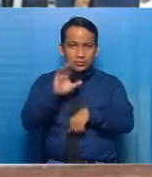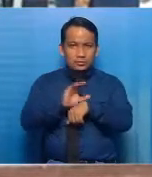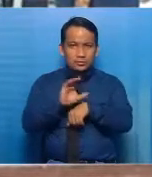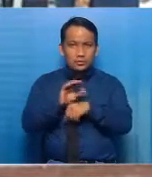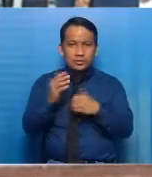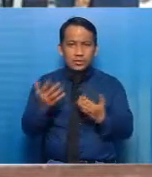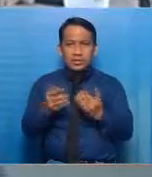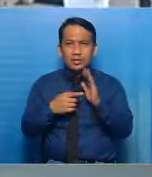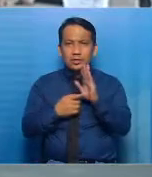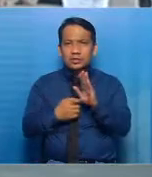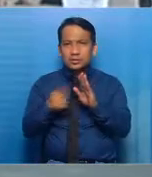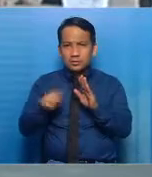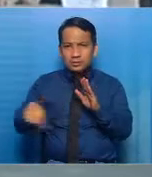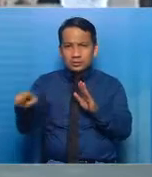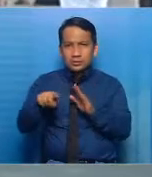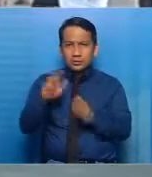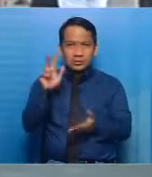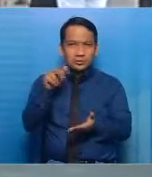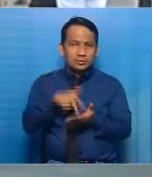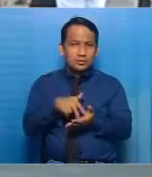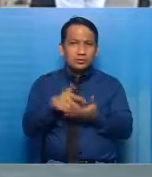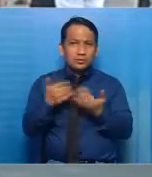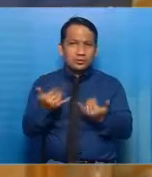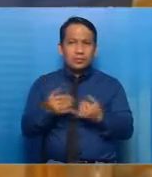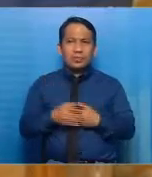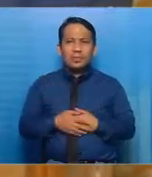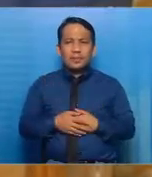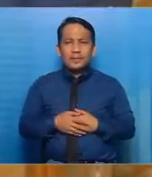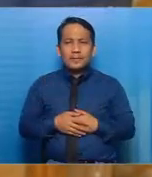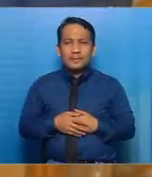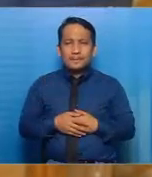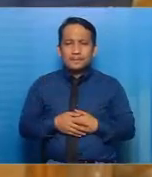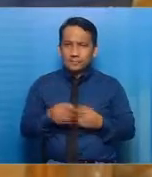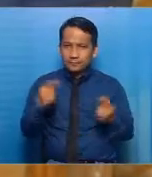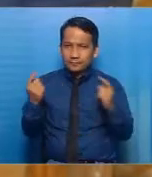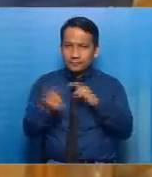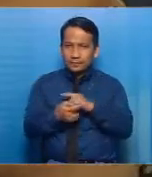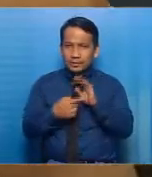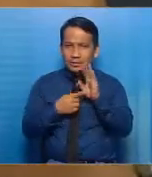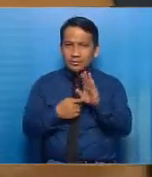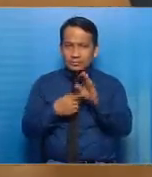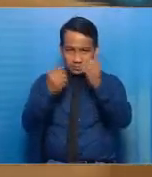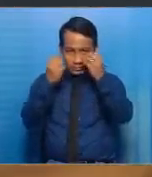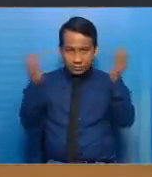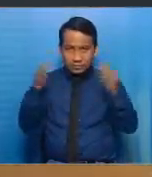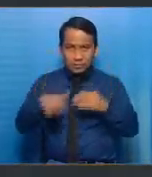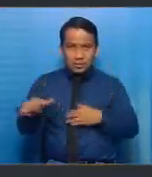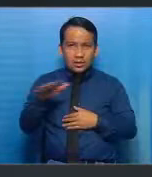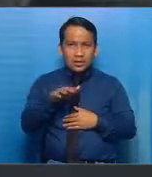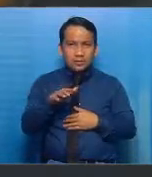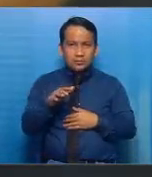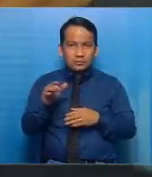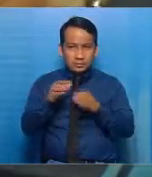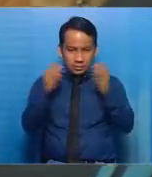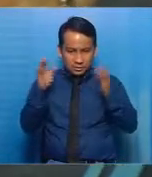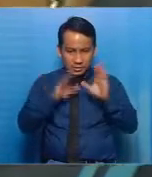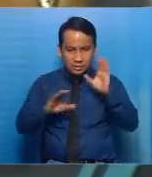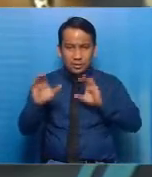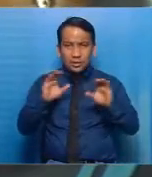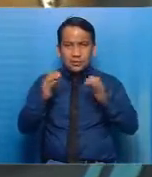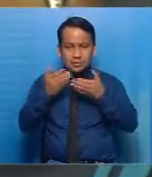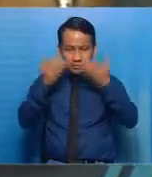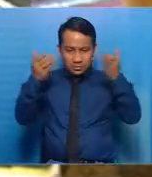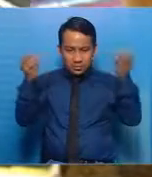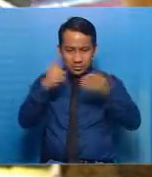tao sa kanilang compound sa 3,000 katao lamang. Binago man ng pandemya na kasanayang selebrasyon ng Ash Wednesday,